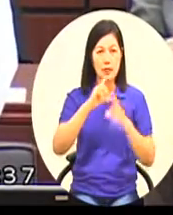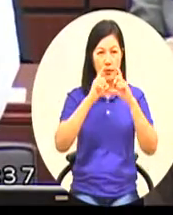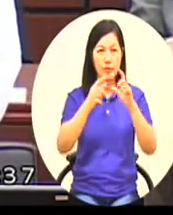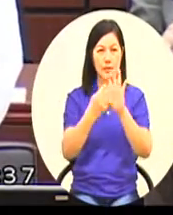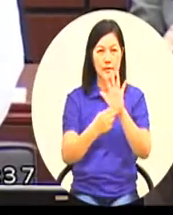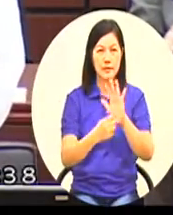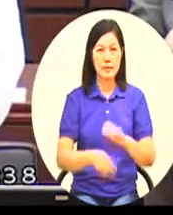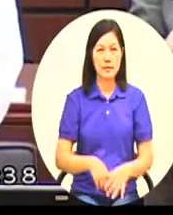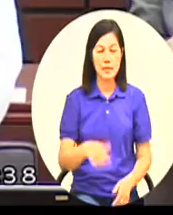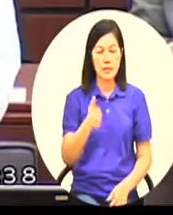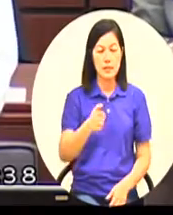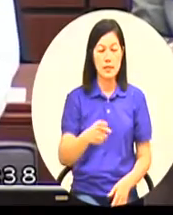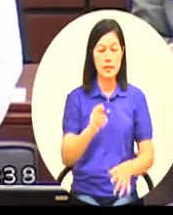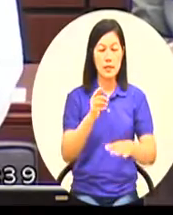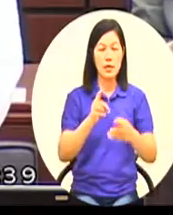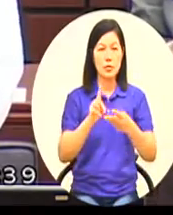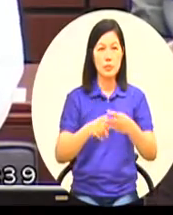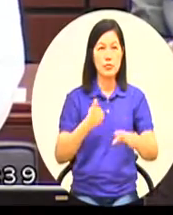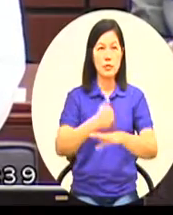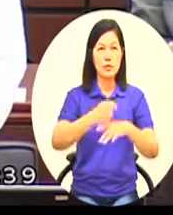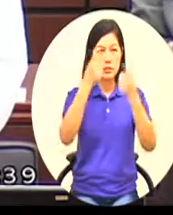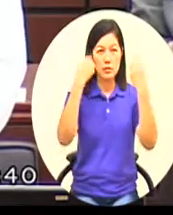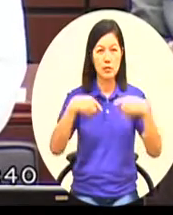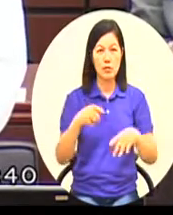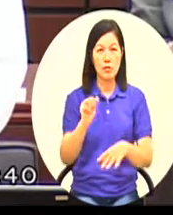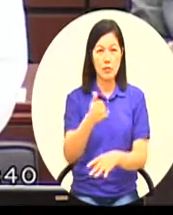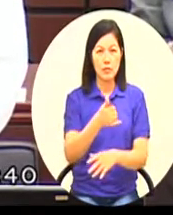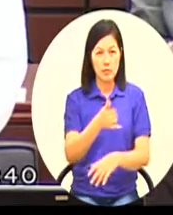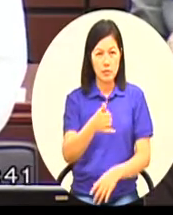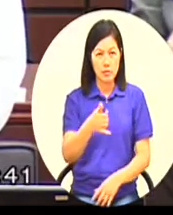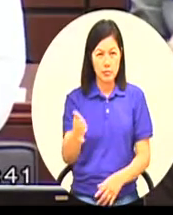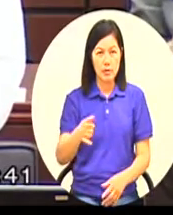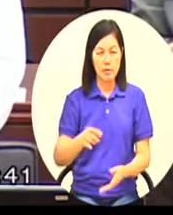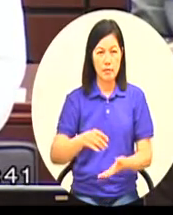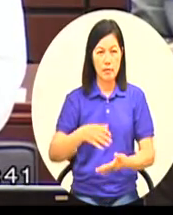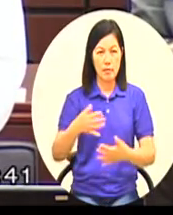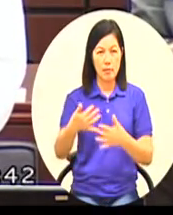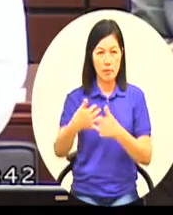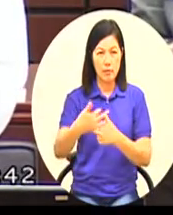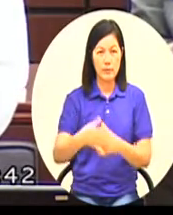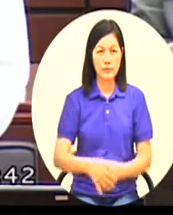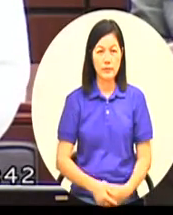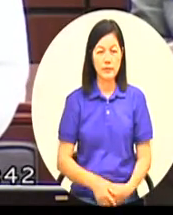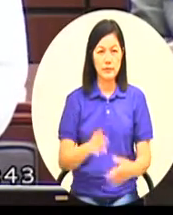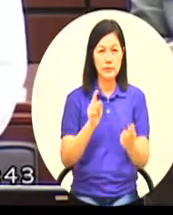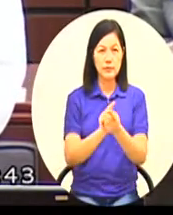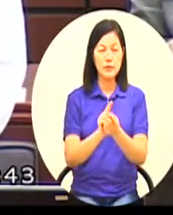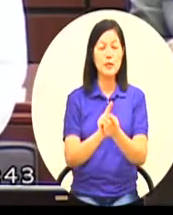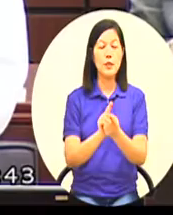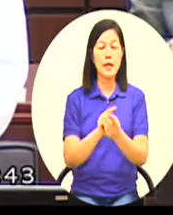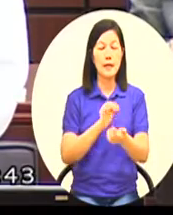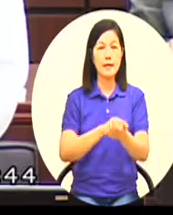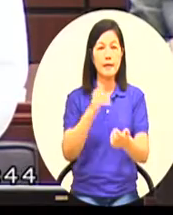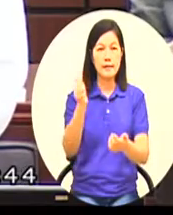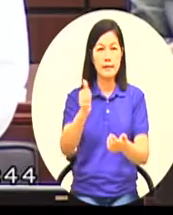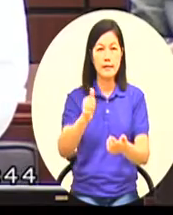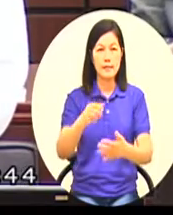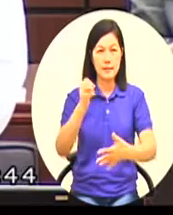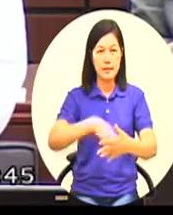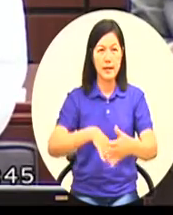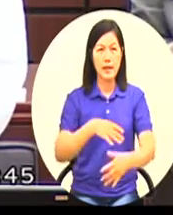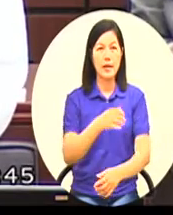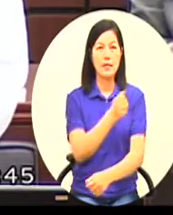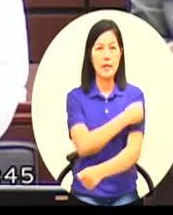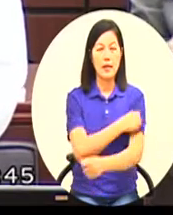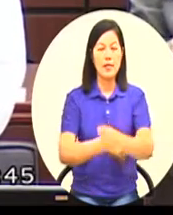的一个提问哦。那对于医师纳劳基法这个部分，我觉得一个